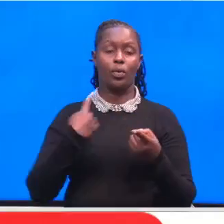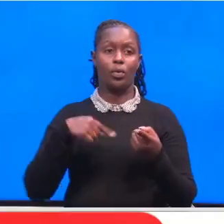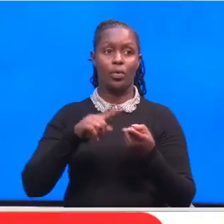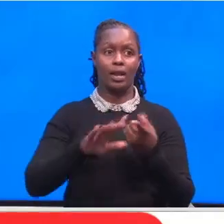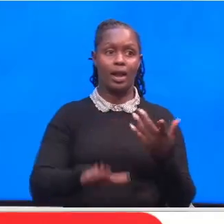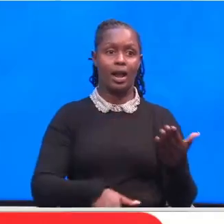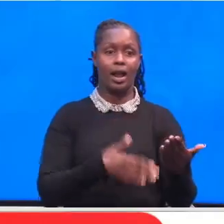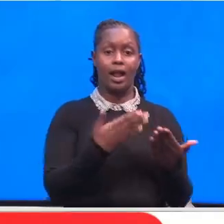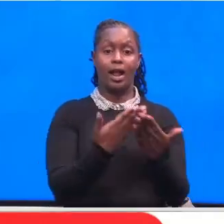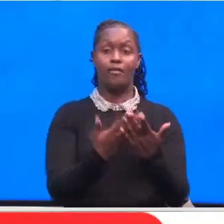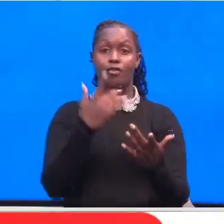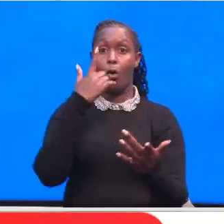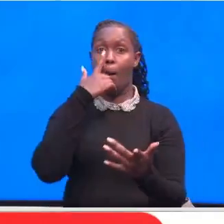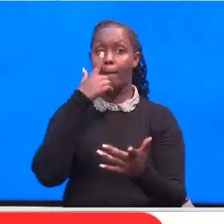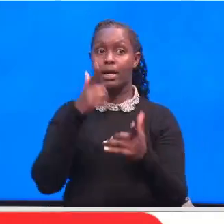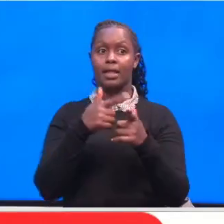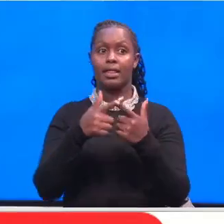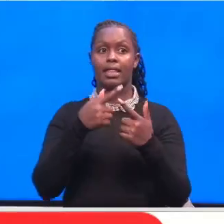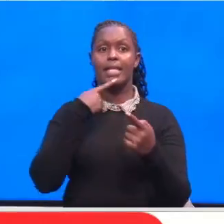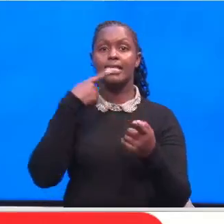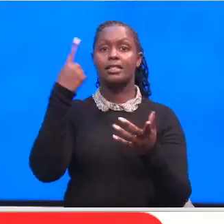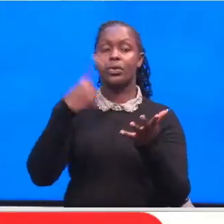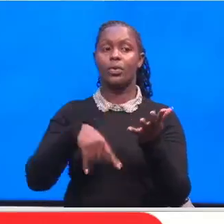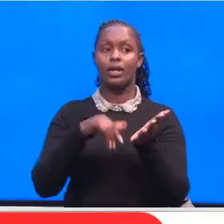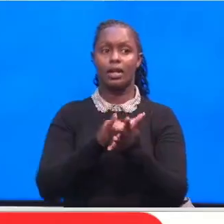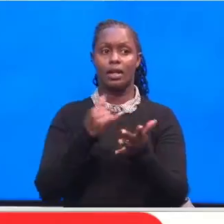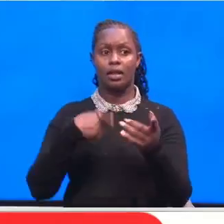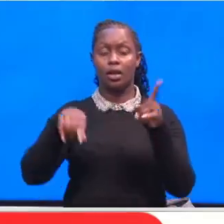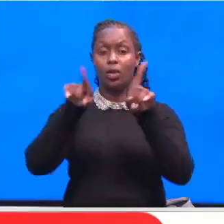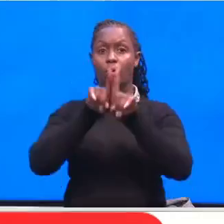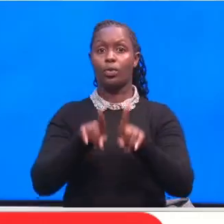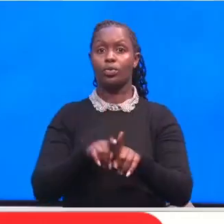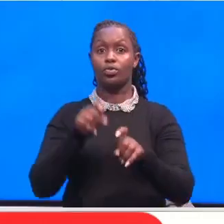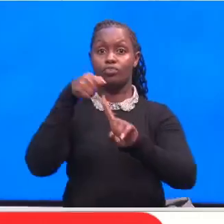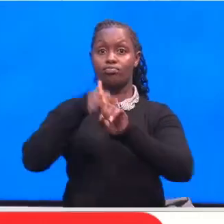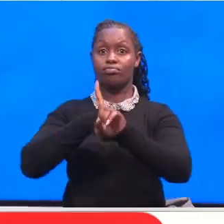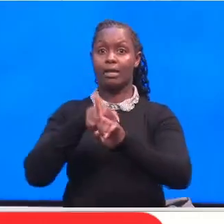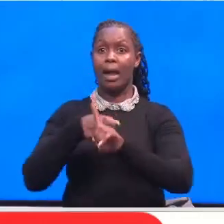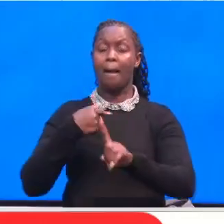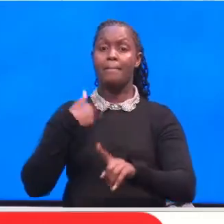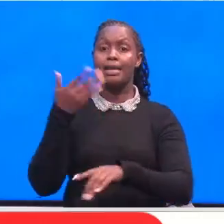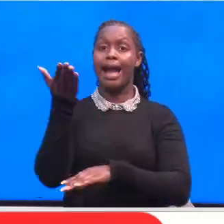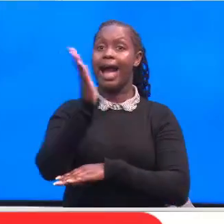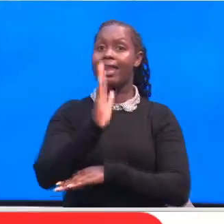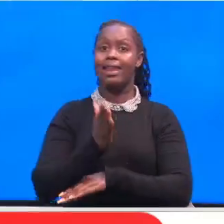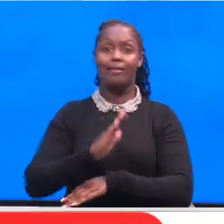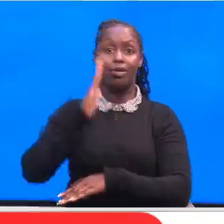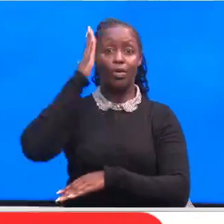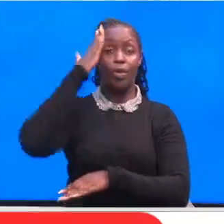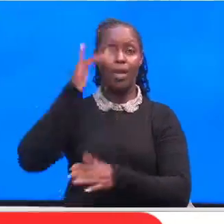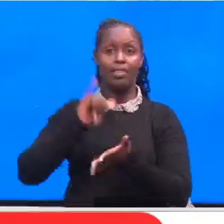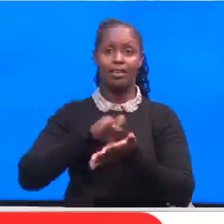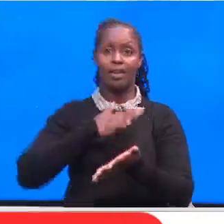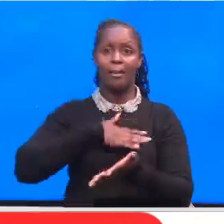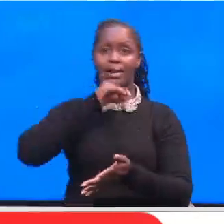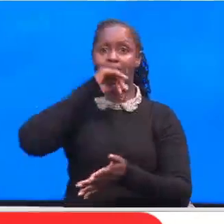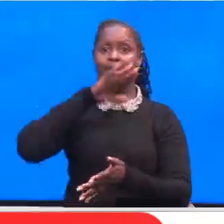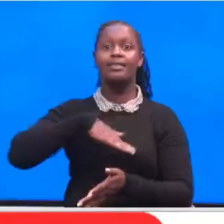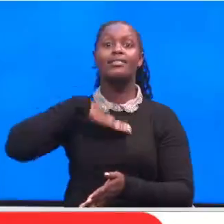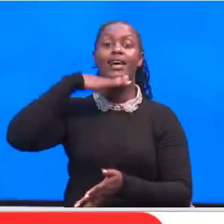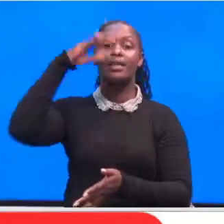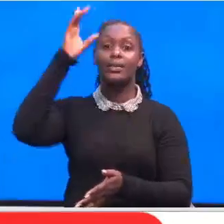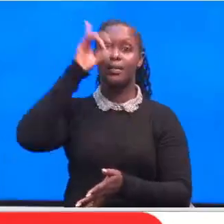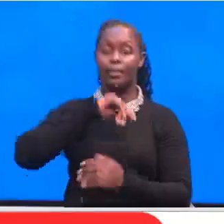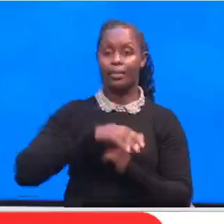kwetu, nikaanza kusikia watu wakisema kuna mtoto alionekana Mamlai. Sikuambiwa kama mtoto aliuliwa. Takriban saa 1